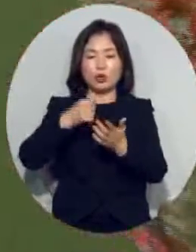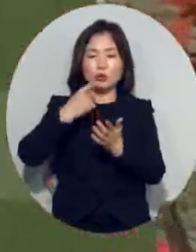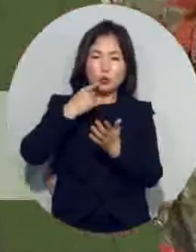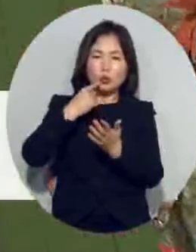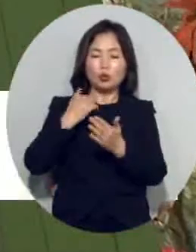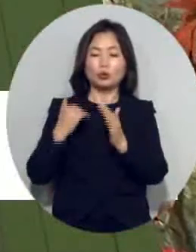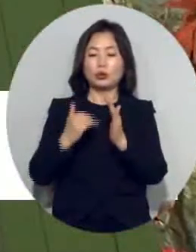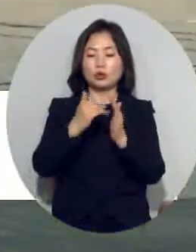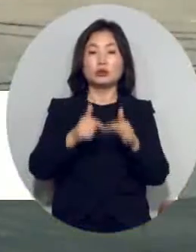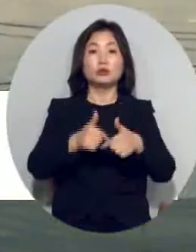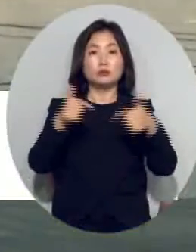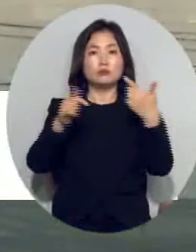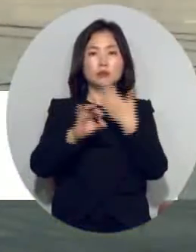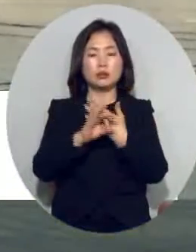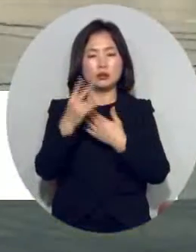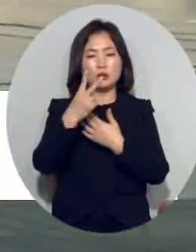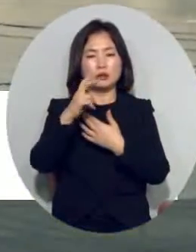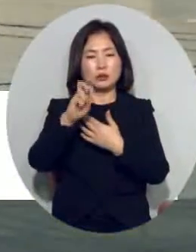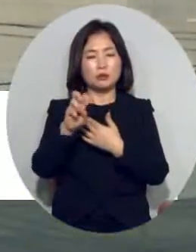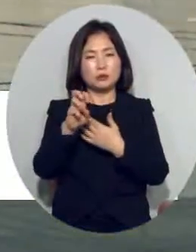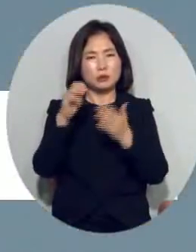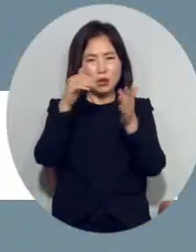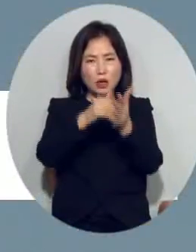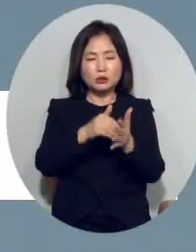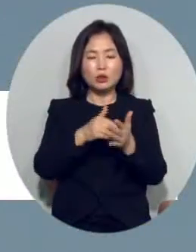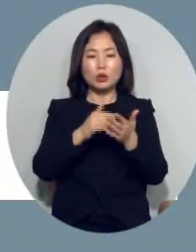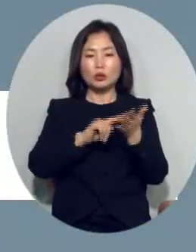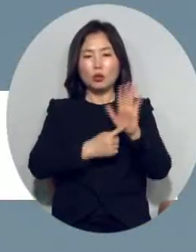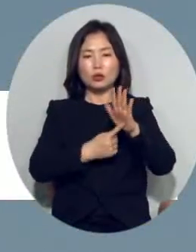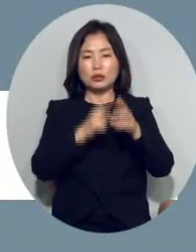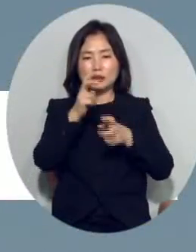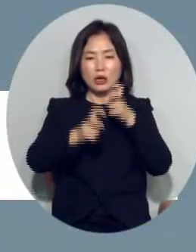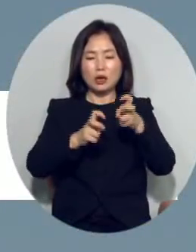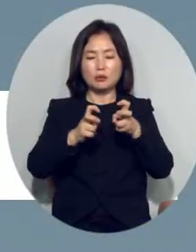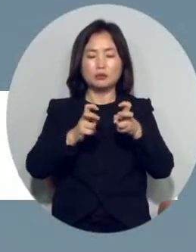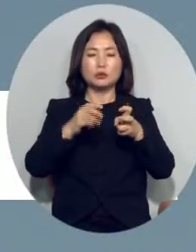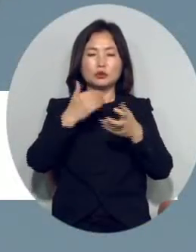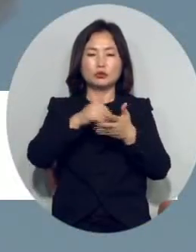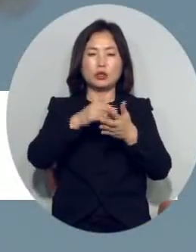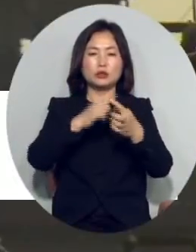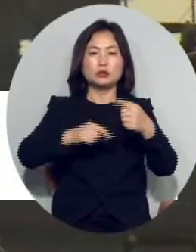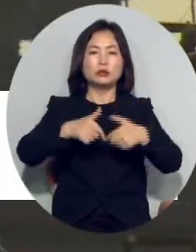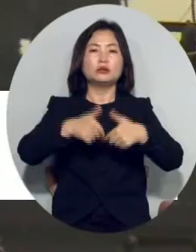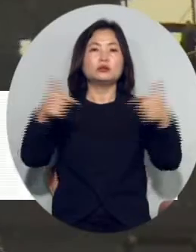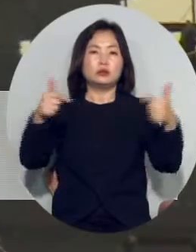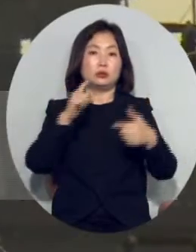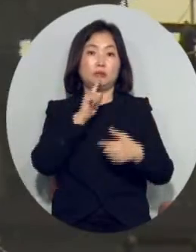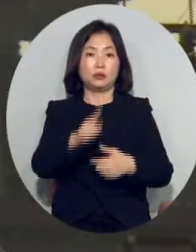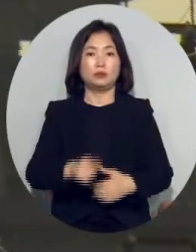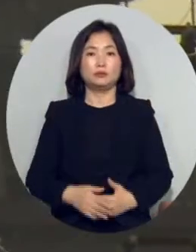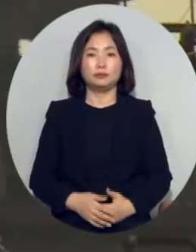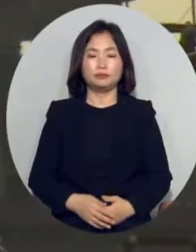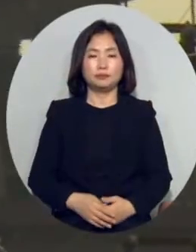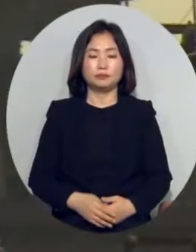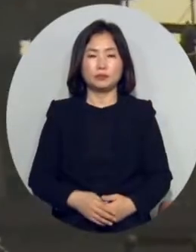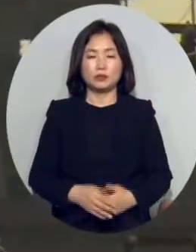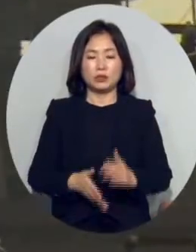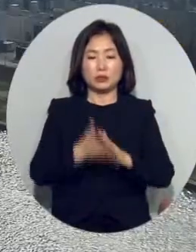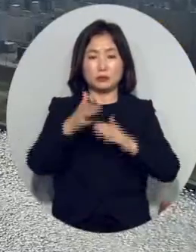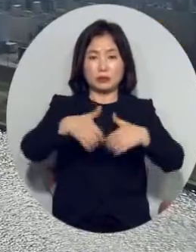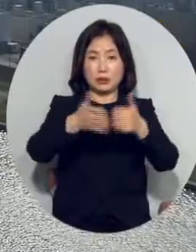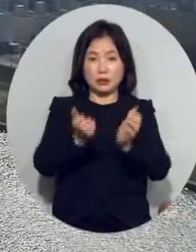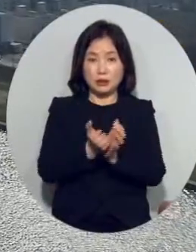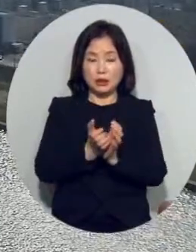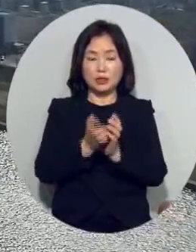단계적으로 늘리면 오는 2030년에는 공개 사업장도 크게 늘어날 것이라는 입장입니다 시민단체는